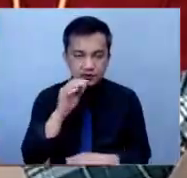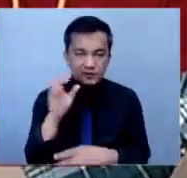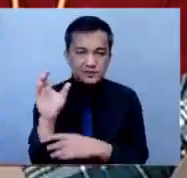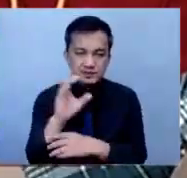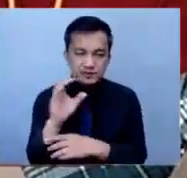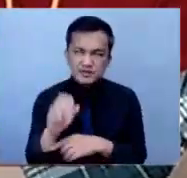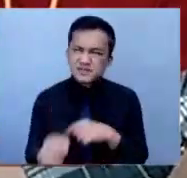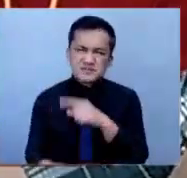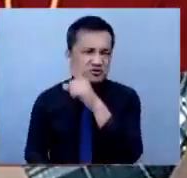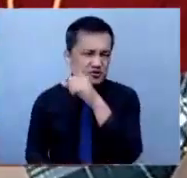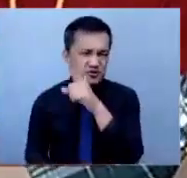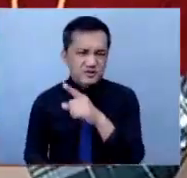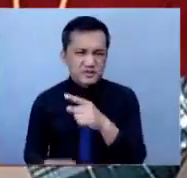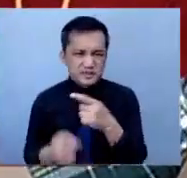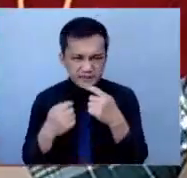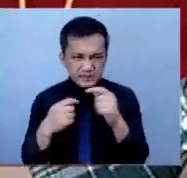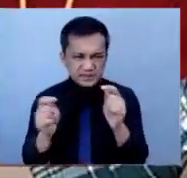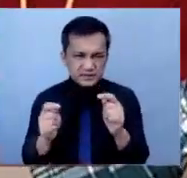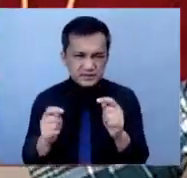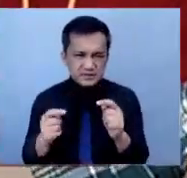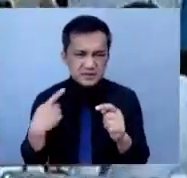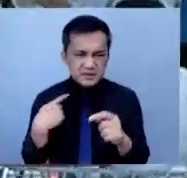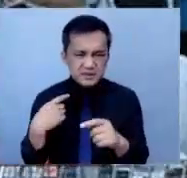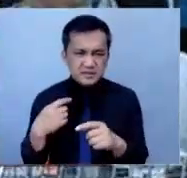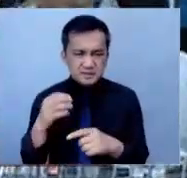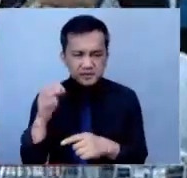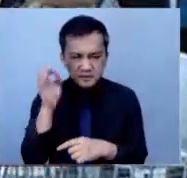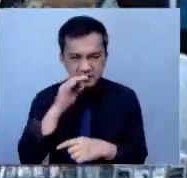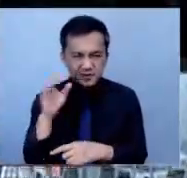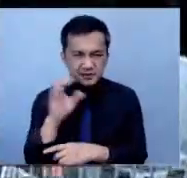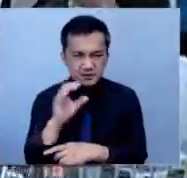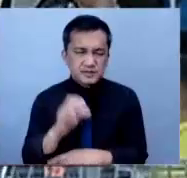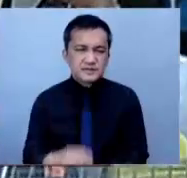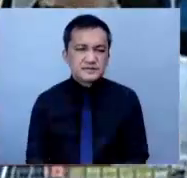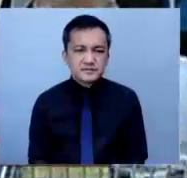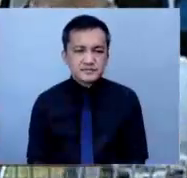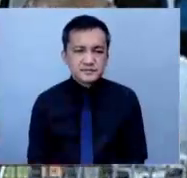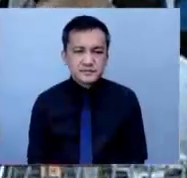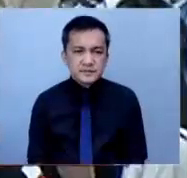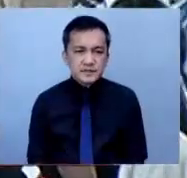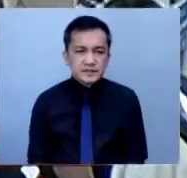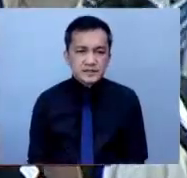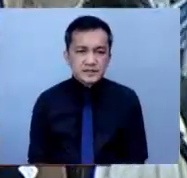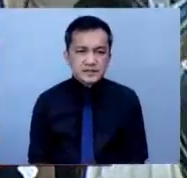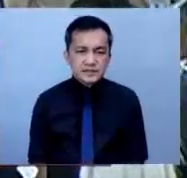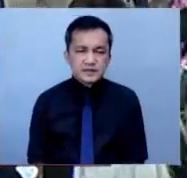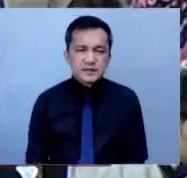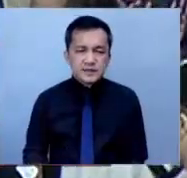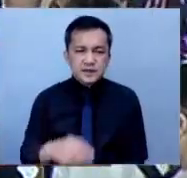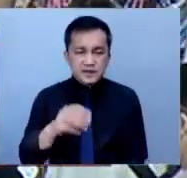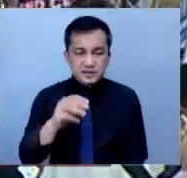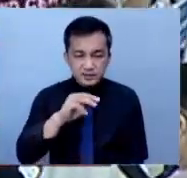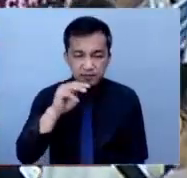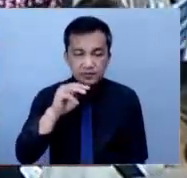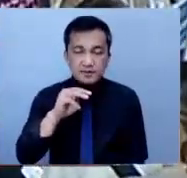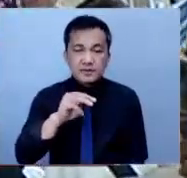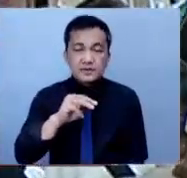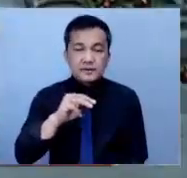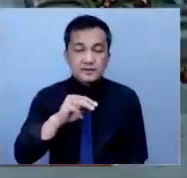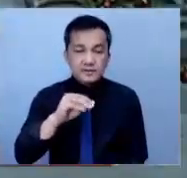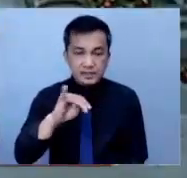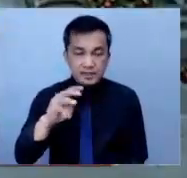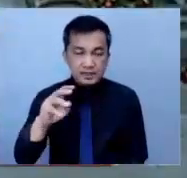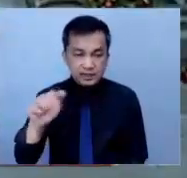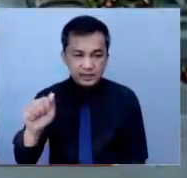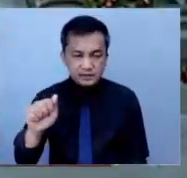eh. Pinipilit namin magkaroon ng Paskong Pinoy. Sa tansya ng Manila International Airport Authority, 8-10% ang